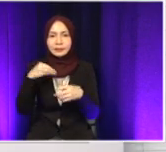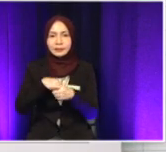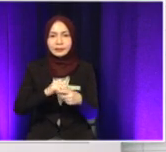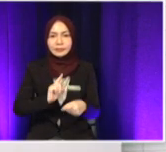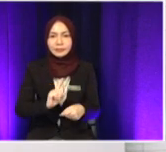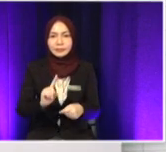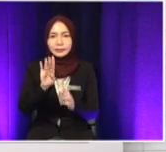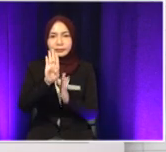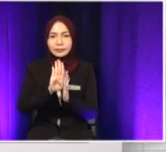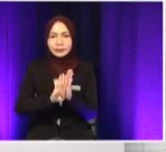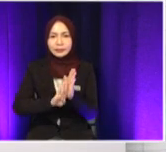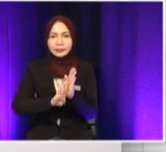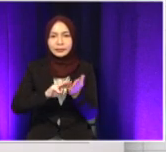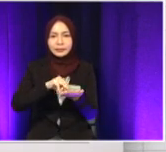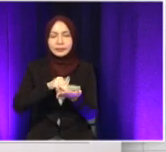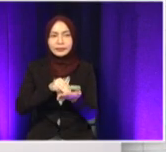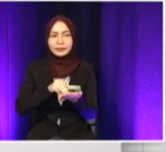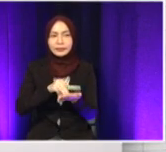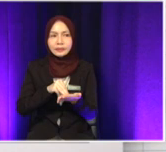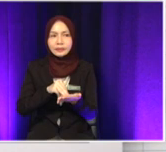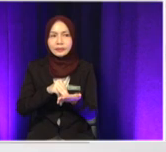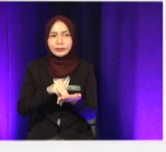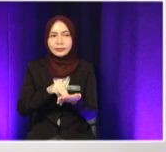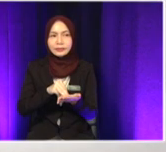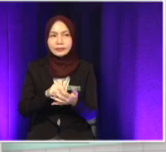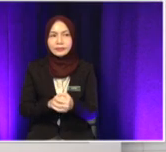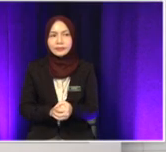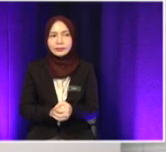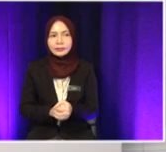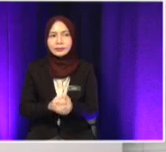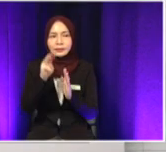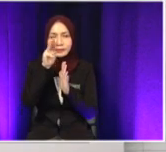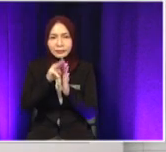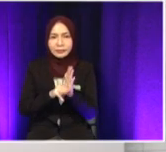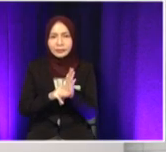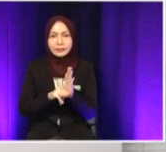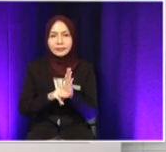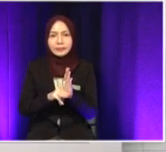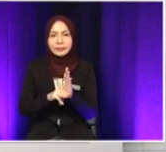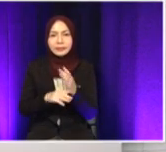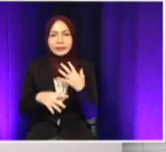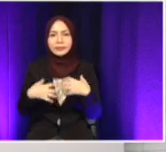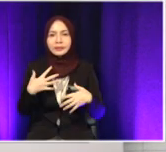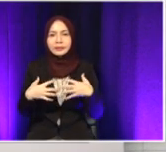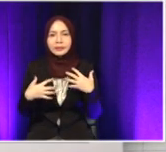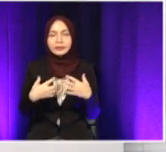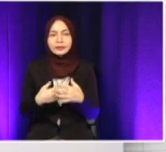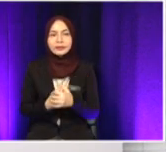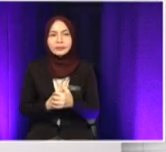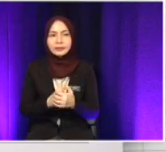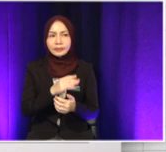bermaksud apa dia menghiburkan dan menggembirakan hati oke seseorang nanti lari dengan